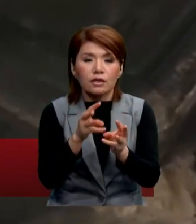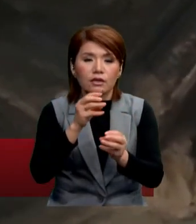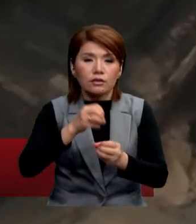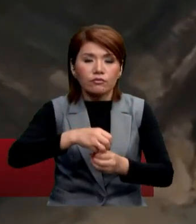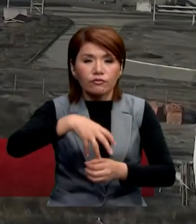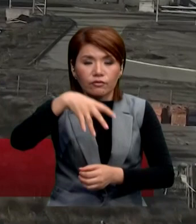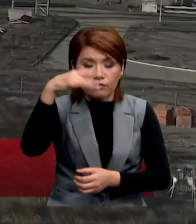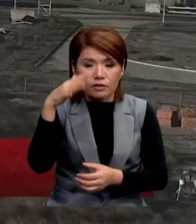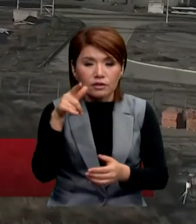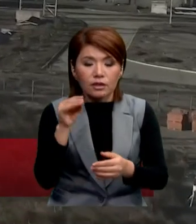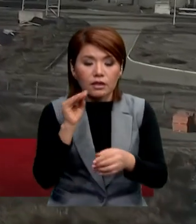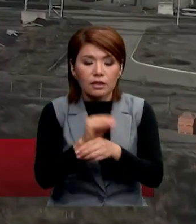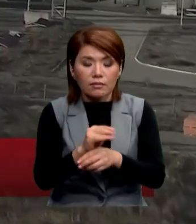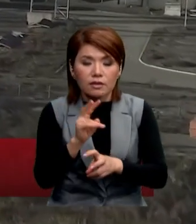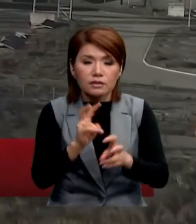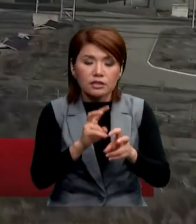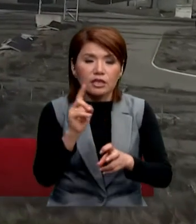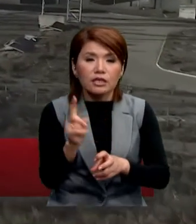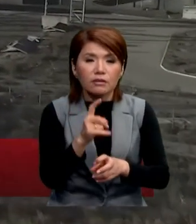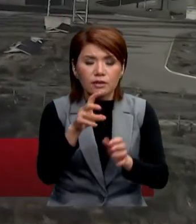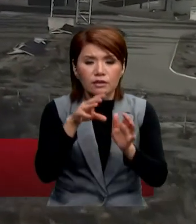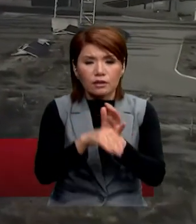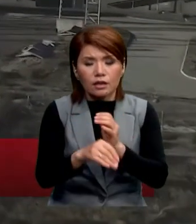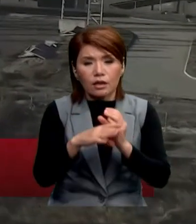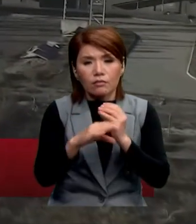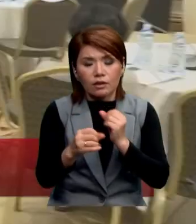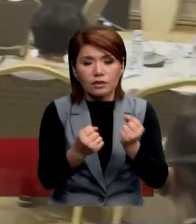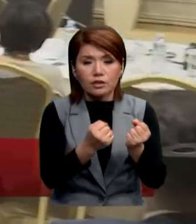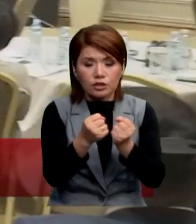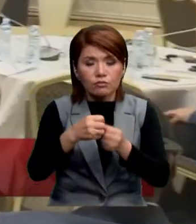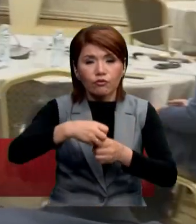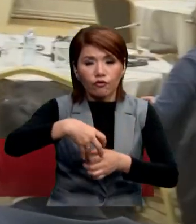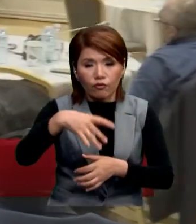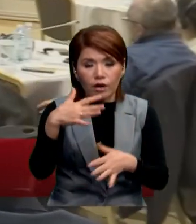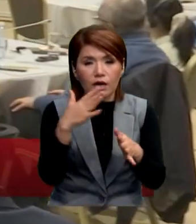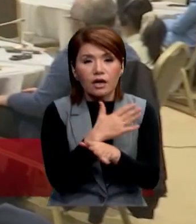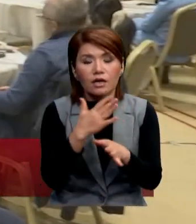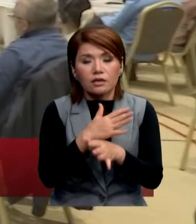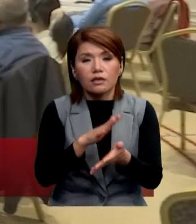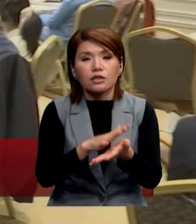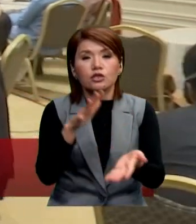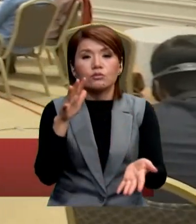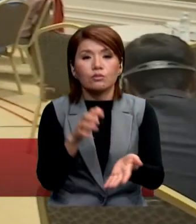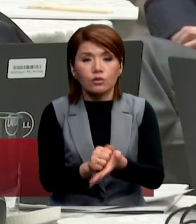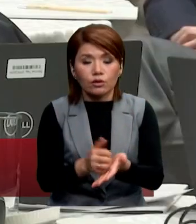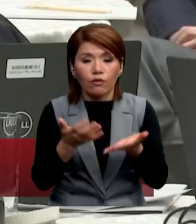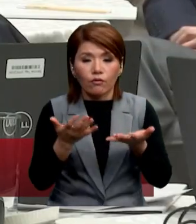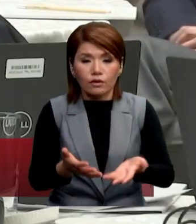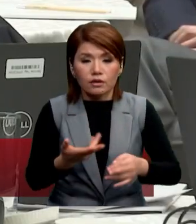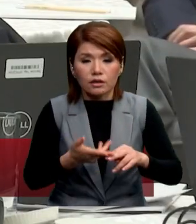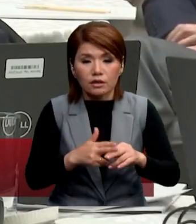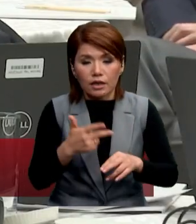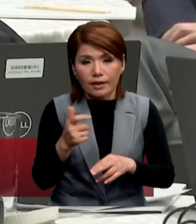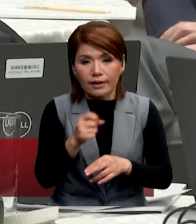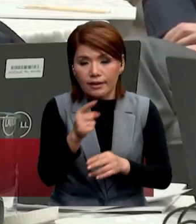этим источникам добавляются промышленные предприятия и автомобильный транспорт. Эксперты уверены, что часть проблемы поможет решить